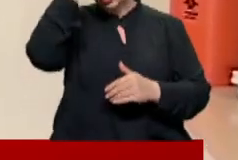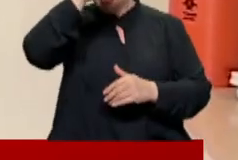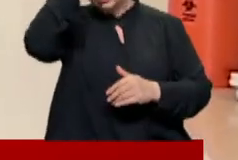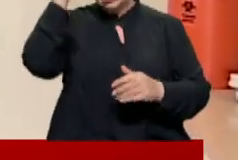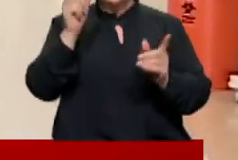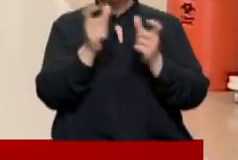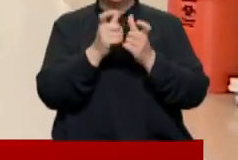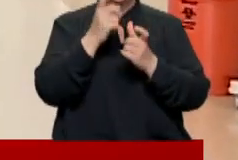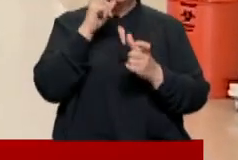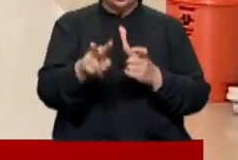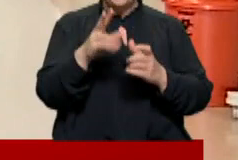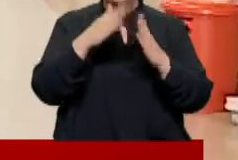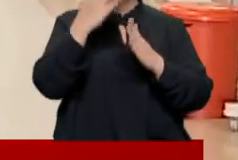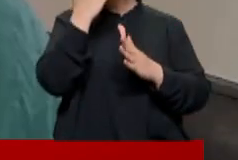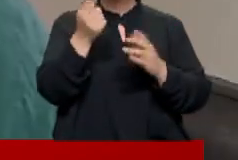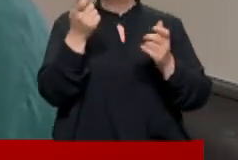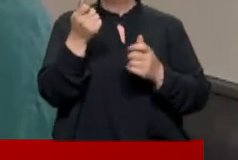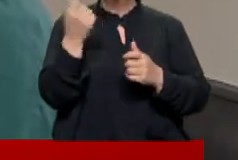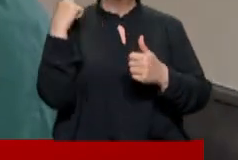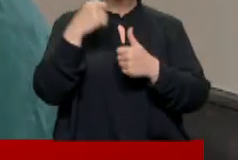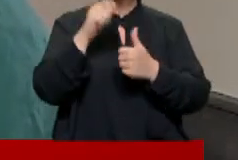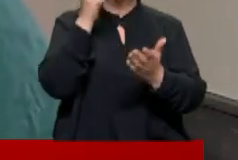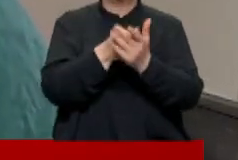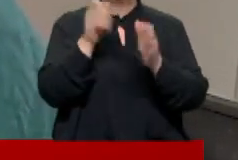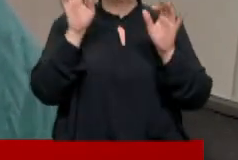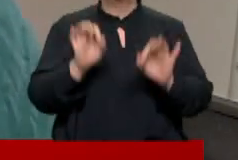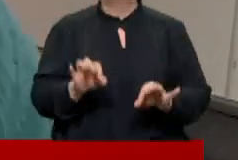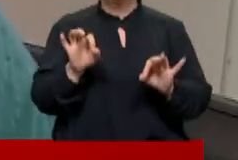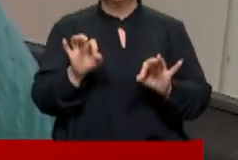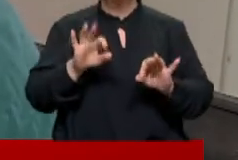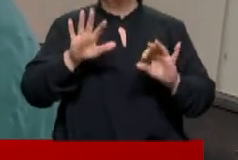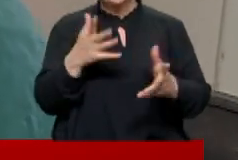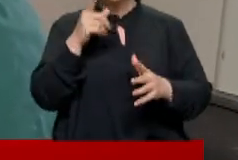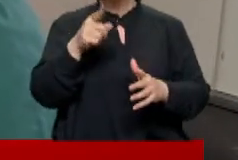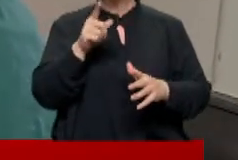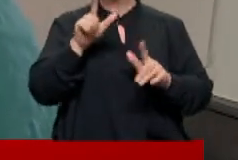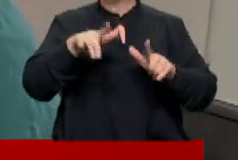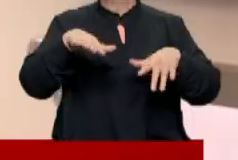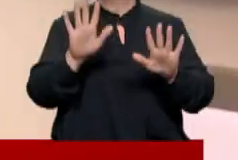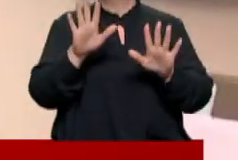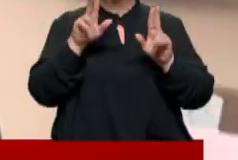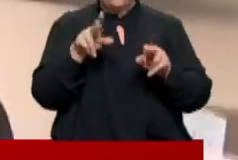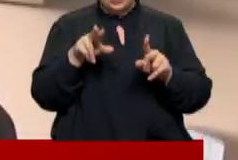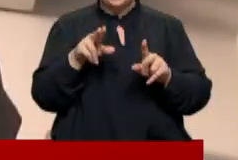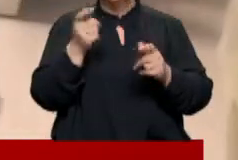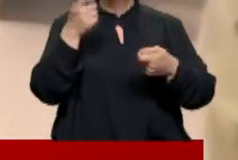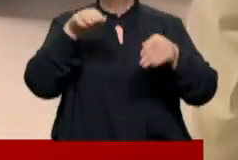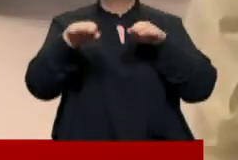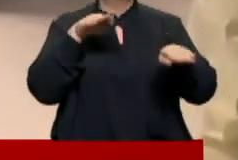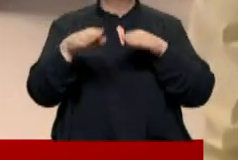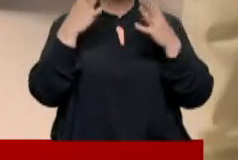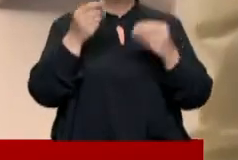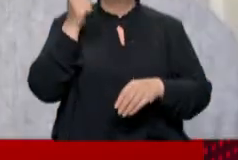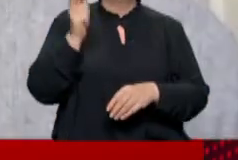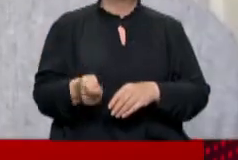Hemşireler Derneği'ne göre ev nöbeti ücretlerinin yeniden ödenmeye başlanması ya da buna gerek kalmayacak şekilde istihdam